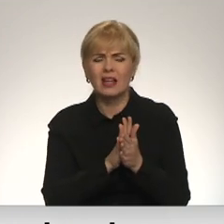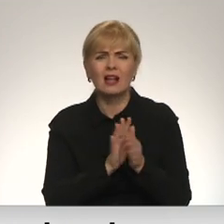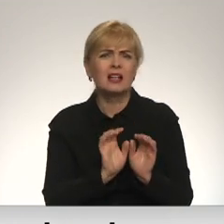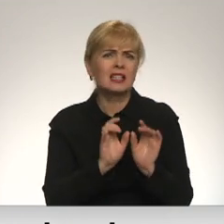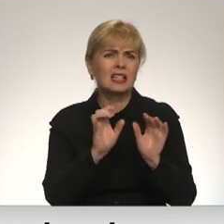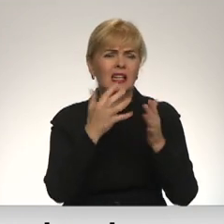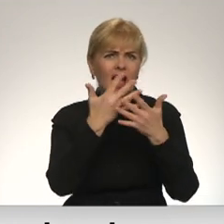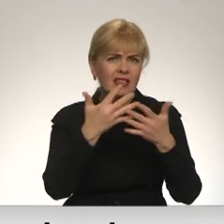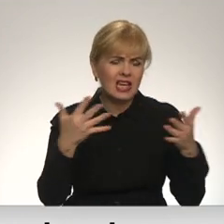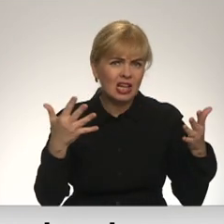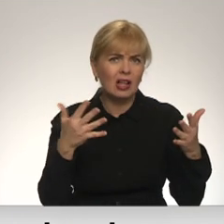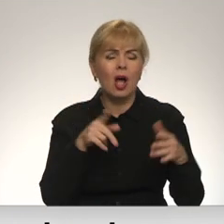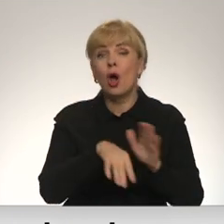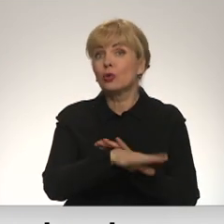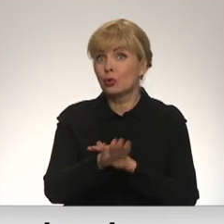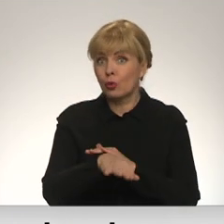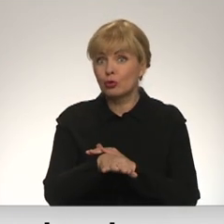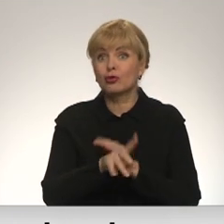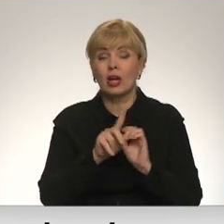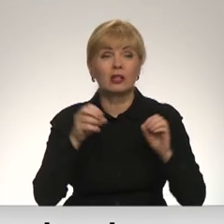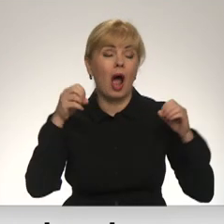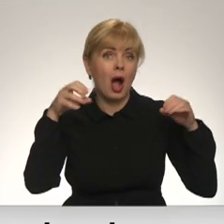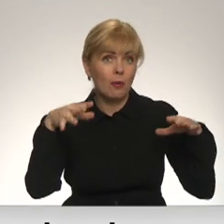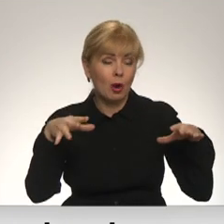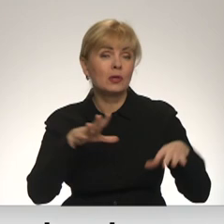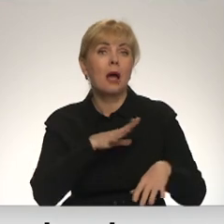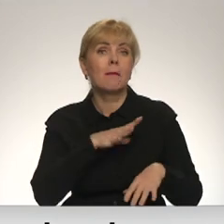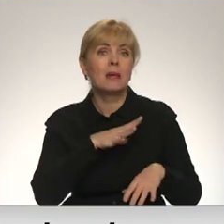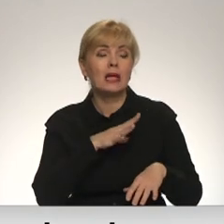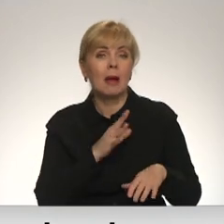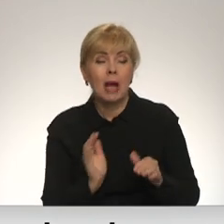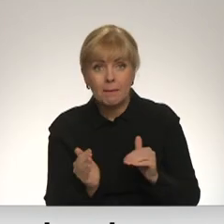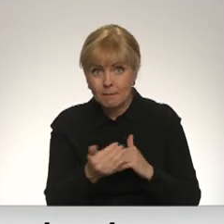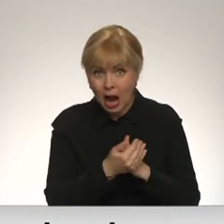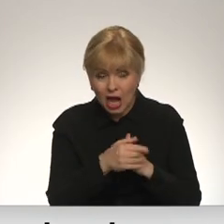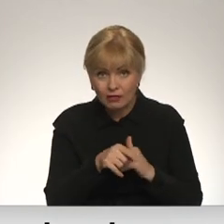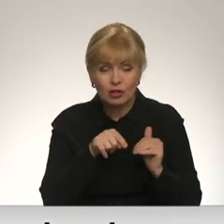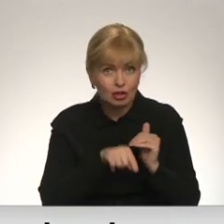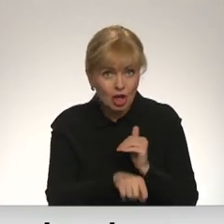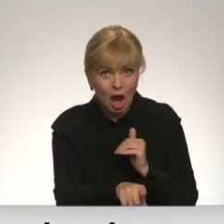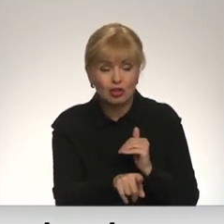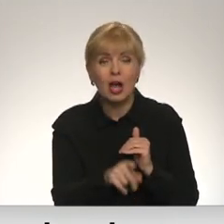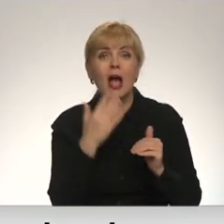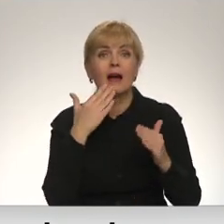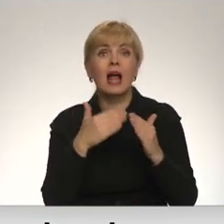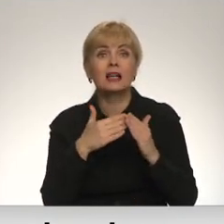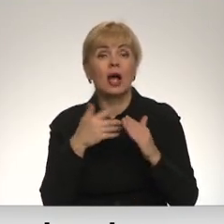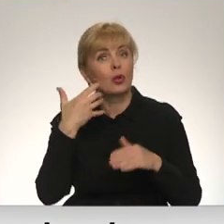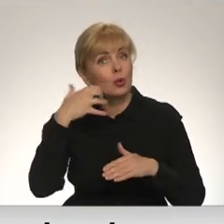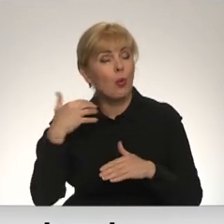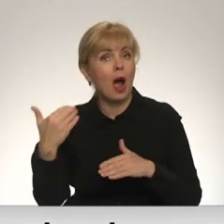tīkliem noklāta, taču tukša un apgaismota šobrīd ir bijusī bumbu patvertne teju tieši zem Rēzeknes domes